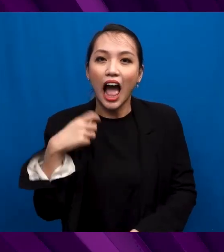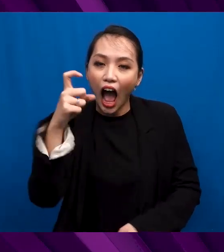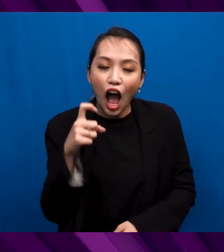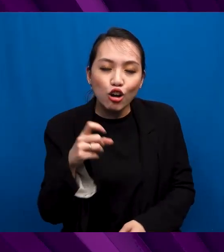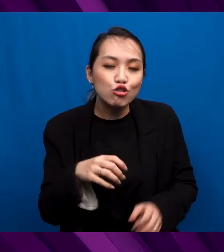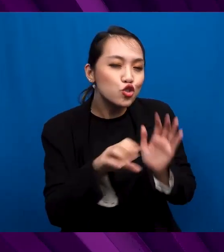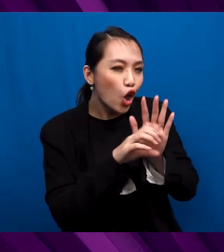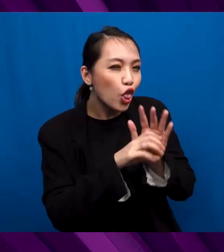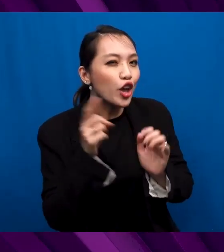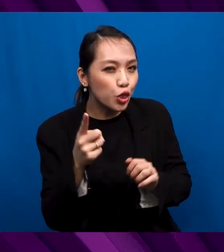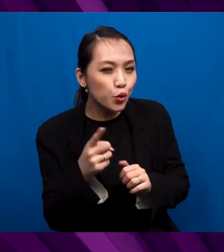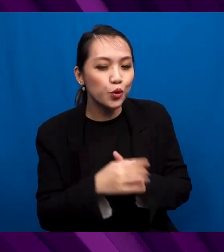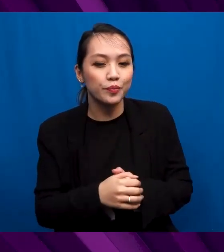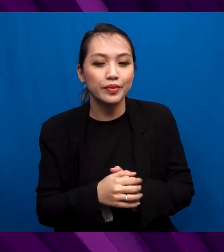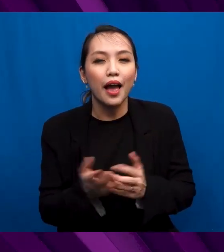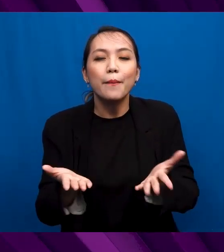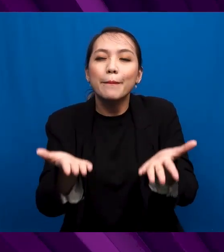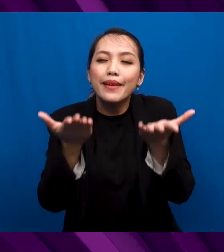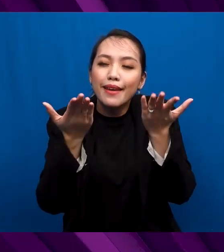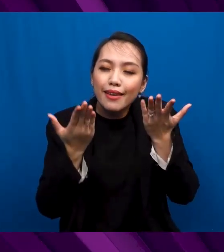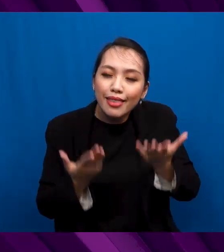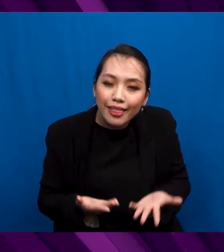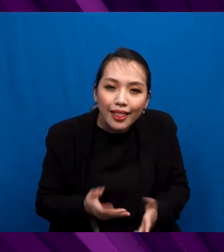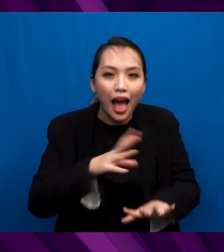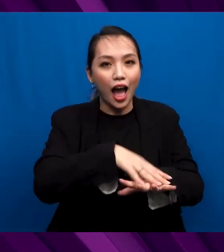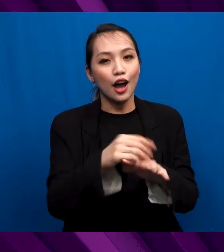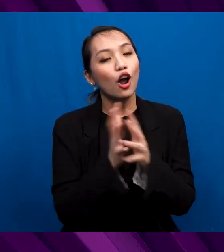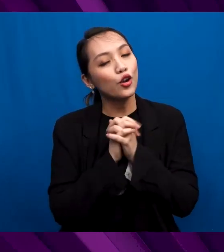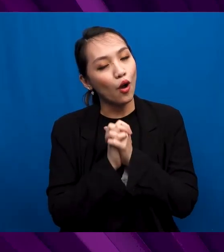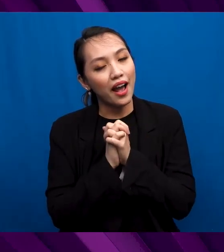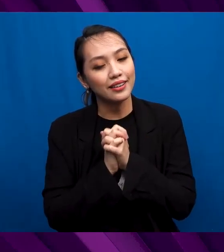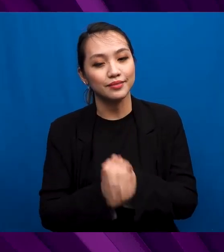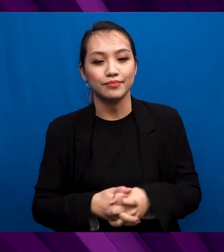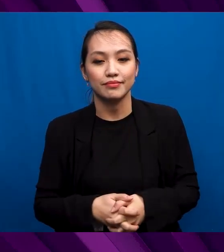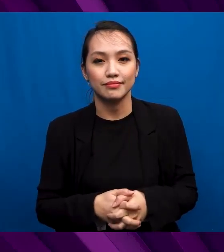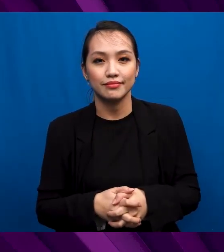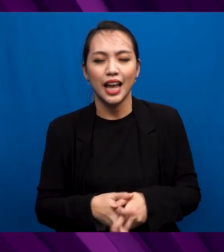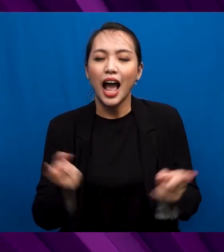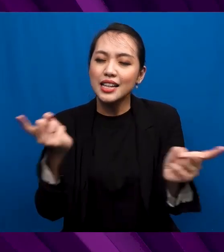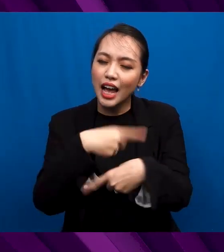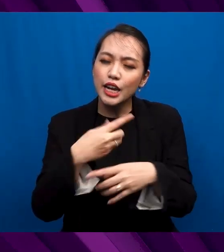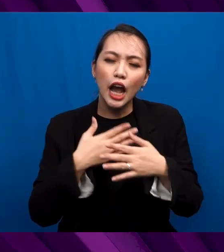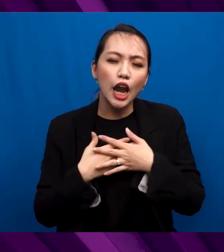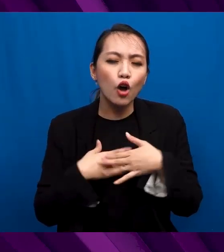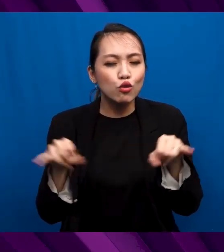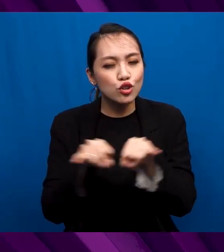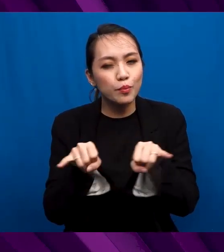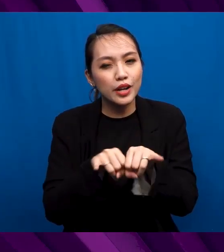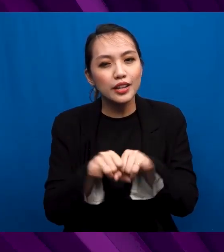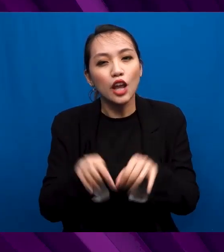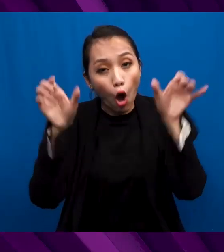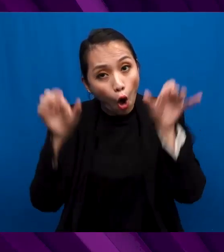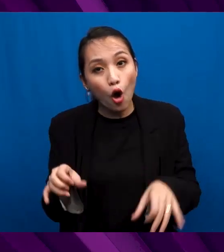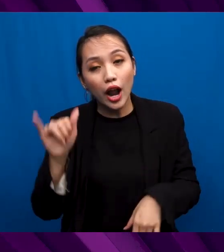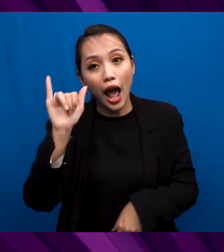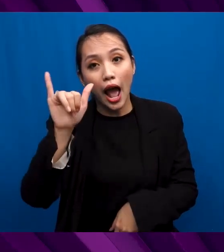roh doa. Dengarlah ya Tuhan suara Yehuda. Jadikan aku seperti suku Yehuda yang suka berdoa. Yang